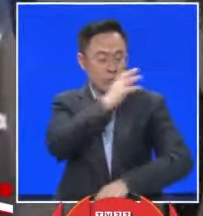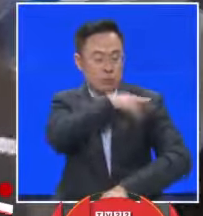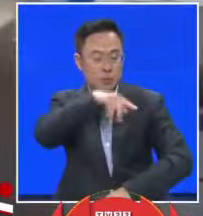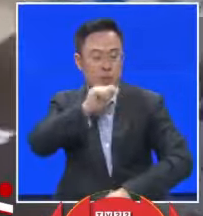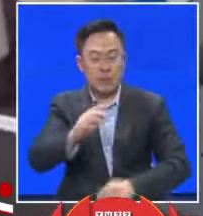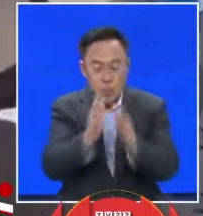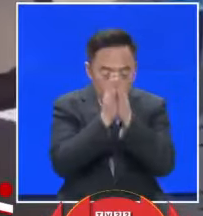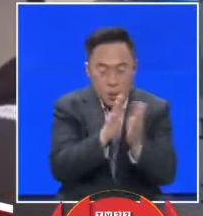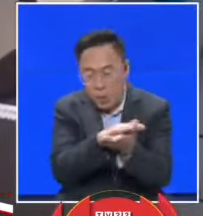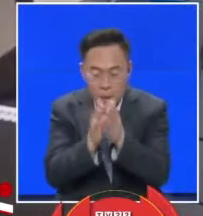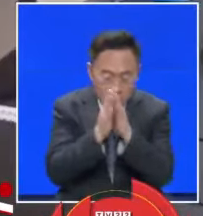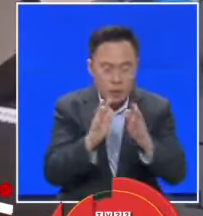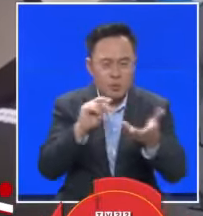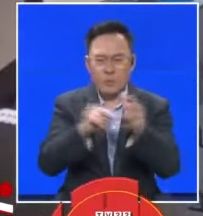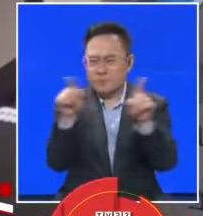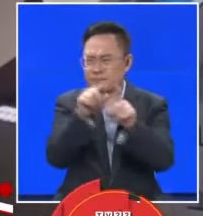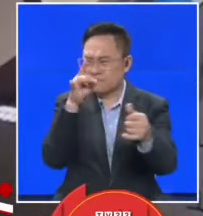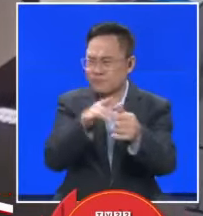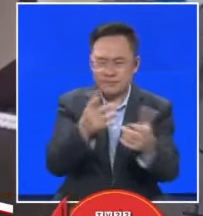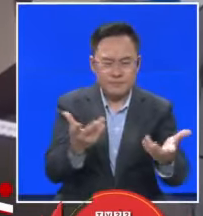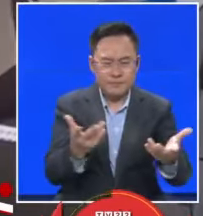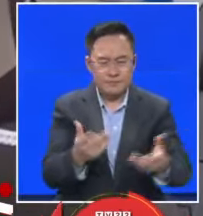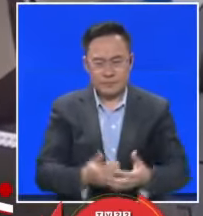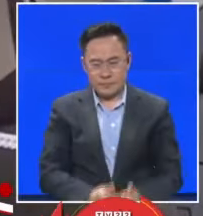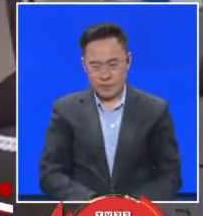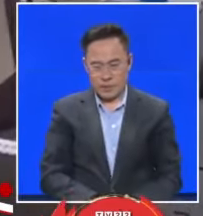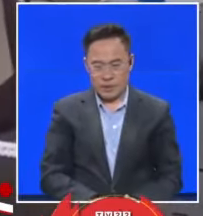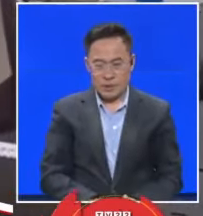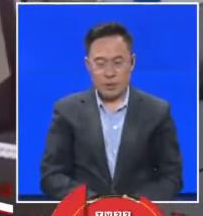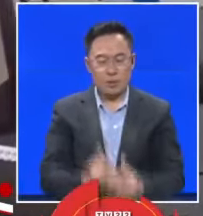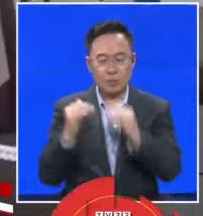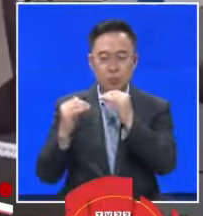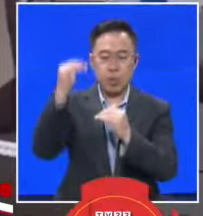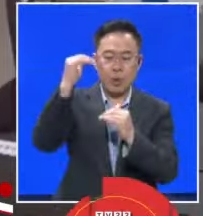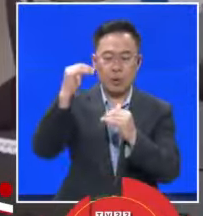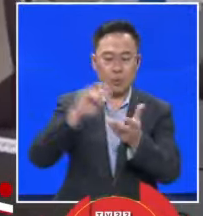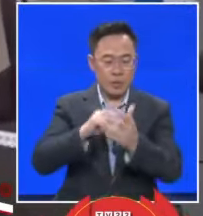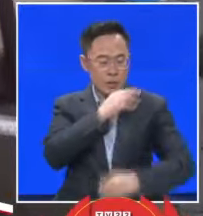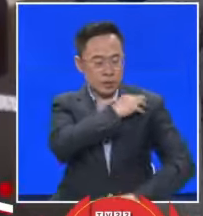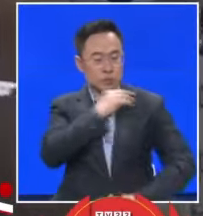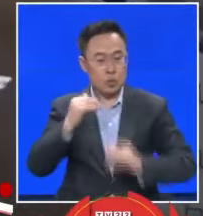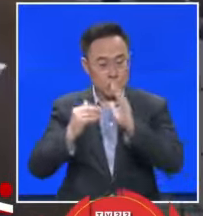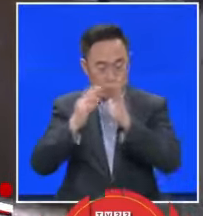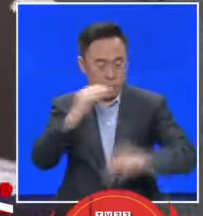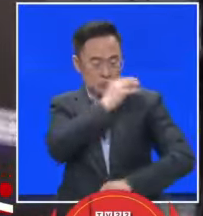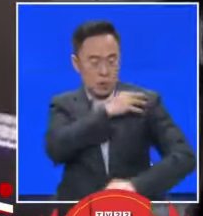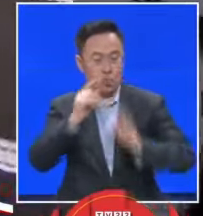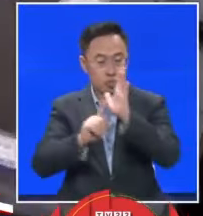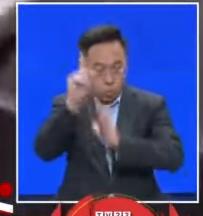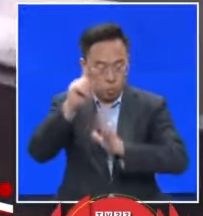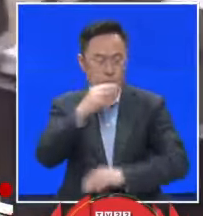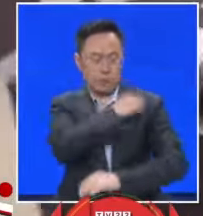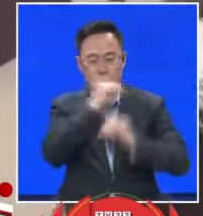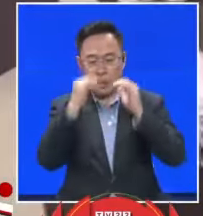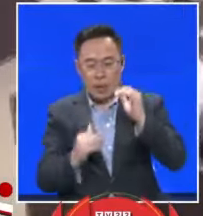ทีมสืบสวนเนี่ยก็ให้รายงานเข้ามาเลยนะฮะก็มันกลายเป็นประเด็นถ้าจะว่าคือพักอื่นไงเนี้ยถูกร้องเรียนเขากำลังถ